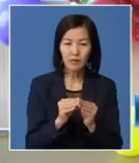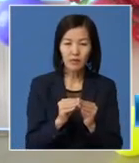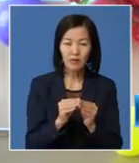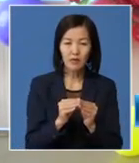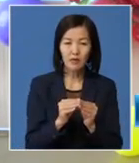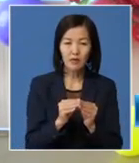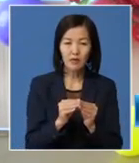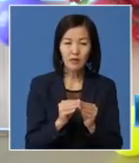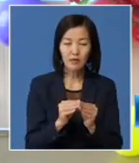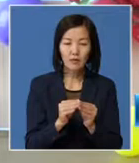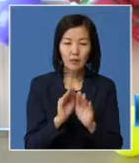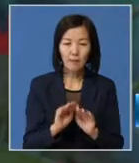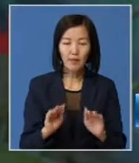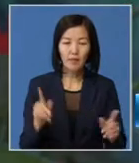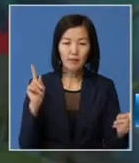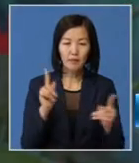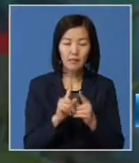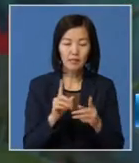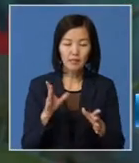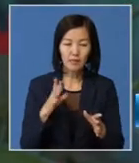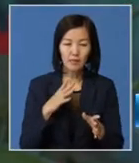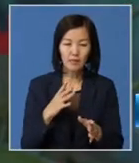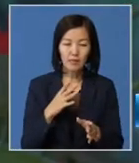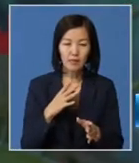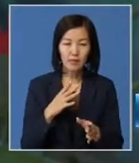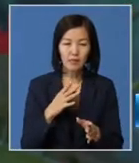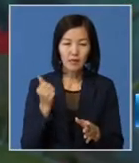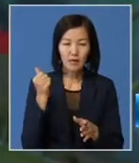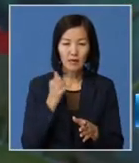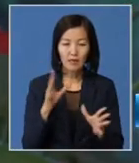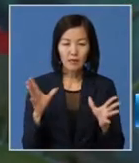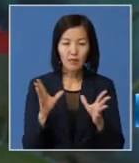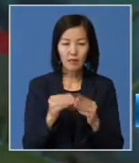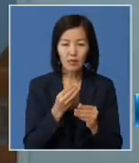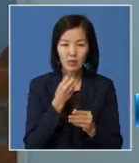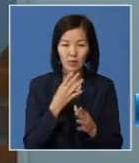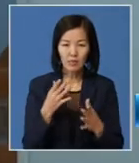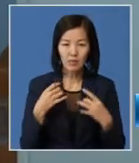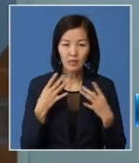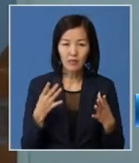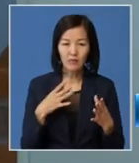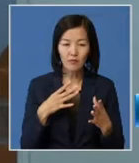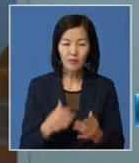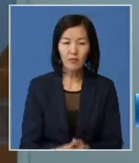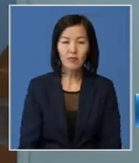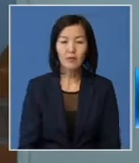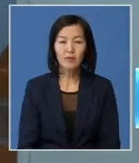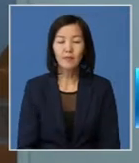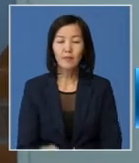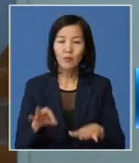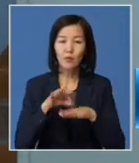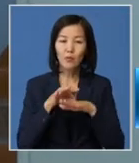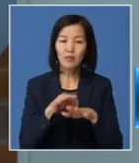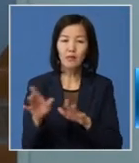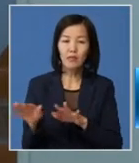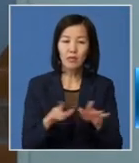осы балалармен кездесе берейік. Жылда-жылда осы қарттарын үйде өстіп жақсы атап өте берейік. Бұдан да тыс өткізіліп жатқан іс-шаралар